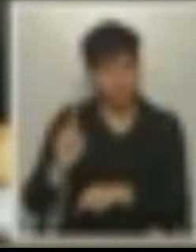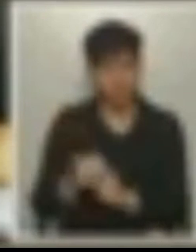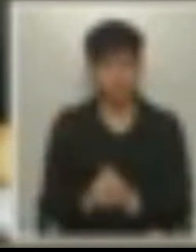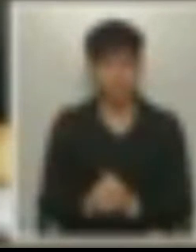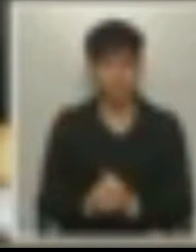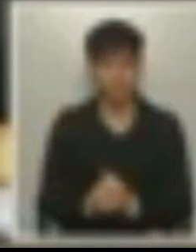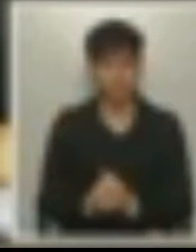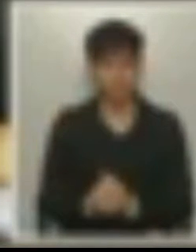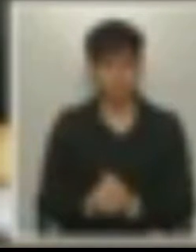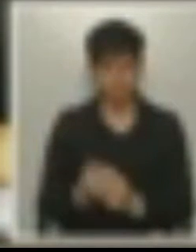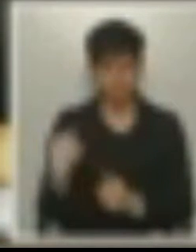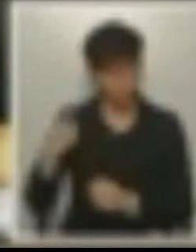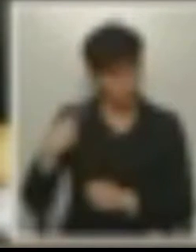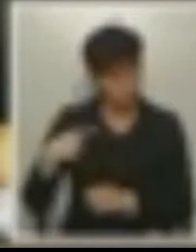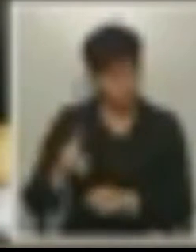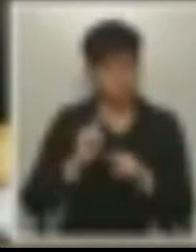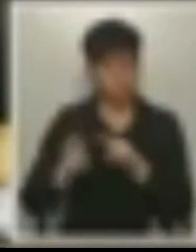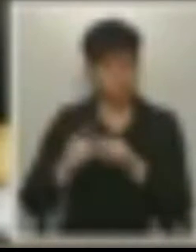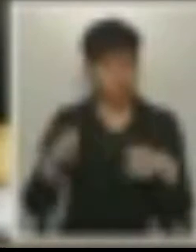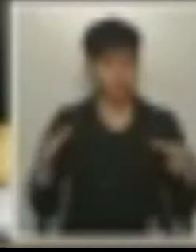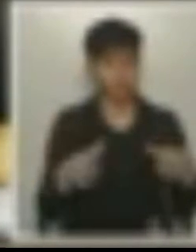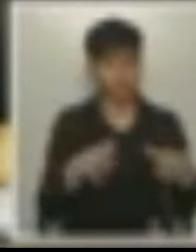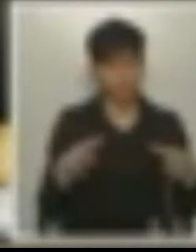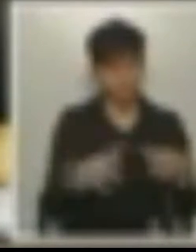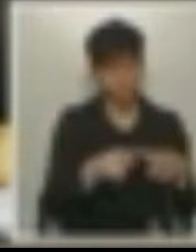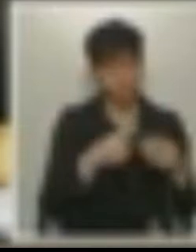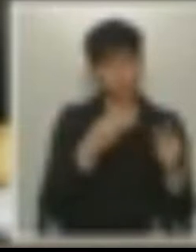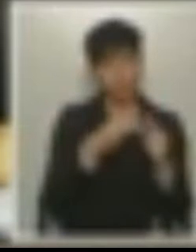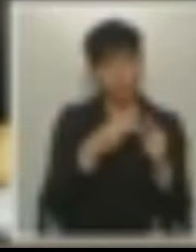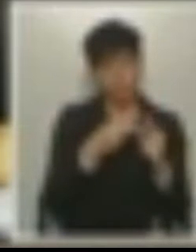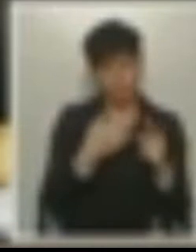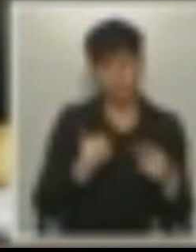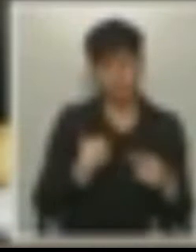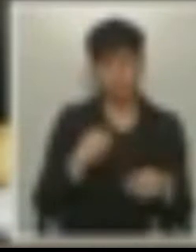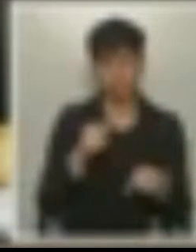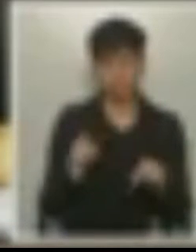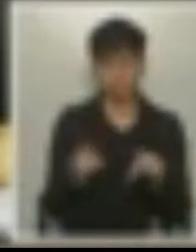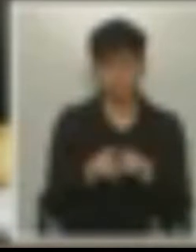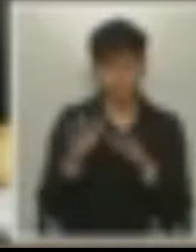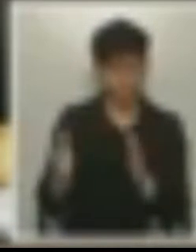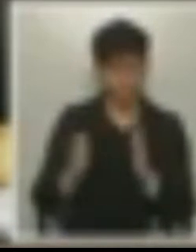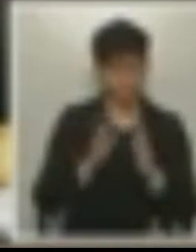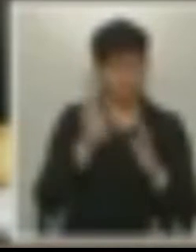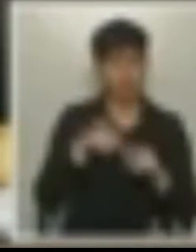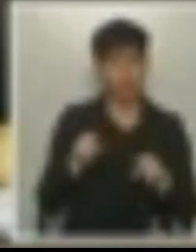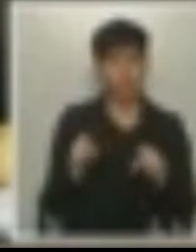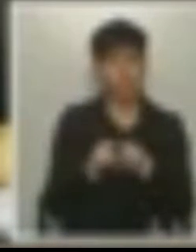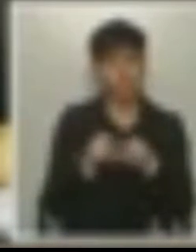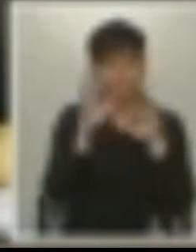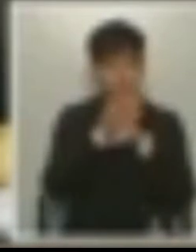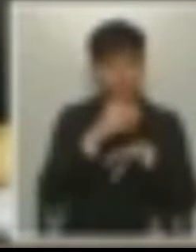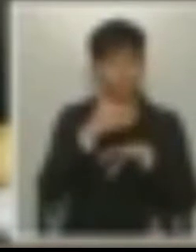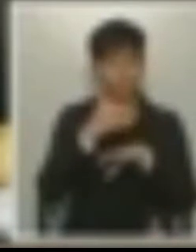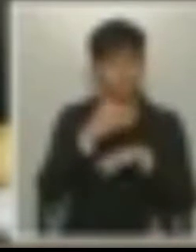เลยว่าหลายเรื่องที่พรรคของผมเอาไปออกแบบนโยบายเนี่ยนะครับในเรื่องของการกระจายอำนาจเรื่องการยุติรัฐราชการรวมศูนย์เนี่ยผมนำ